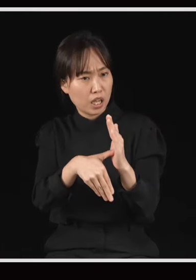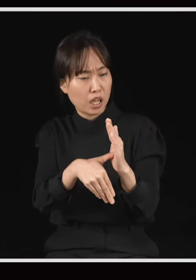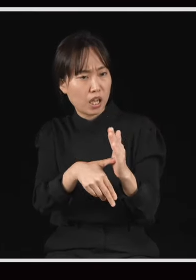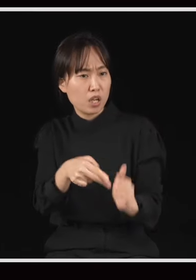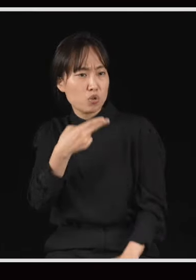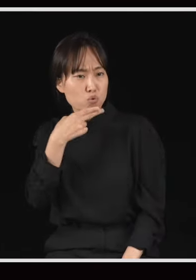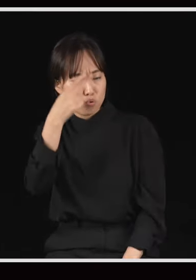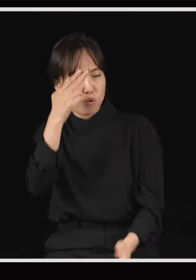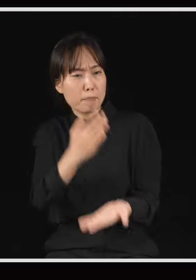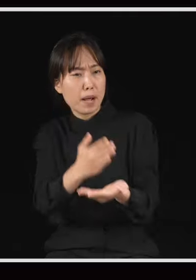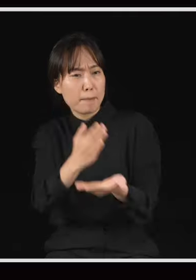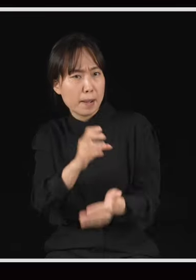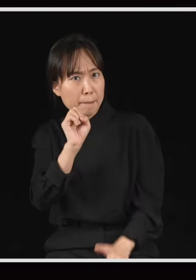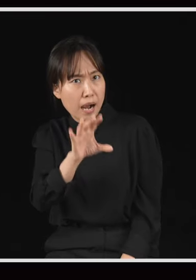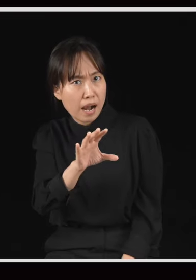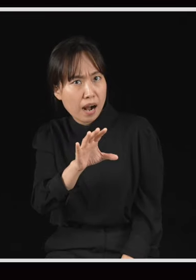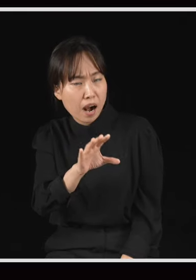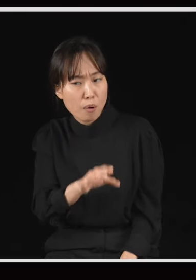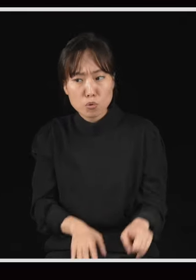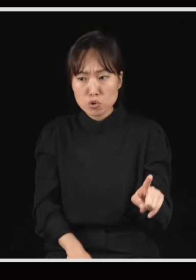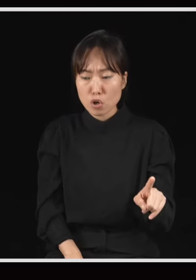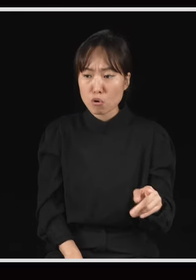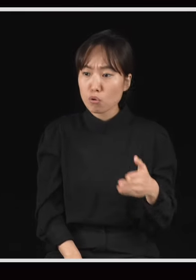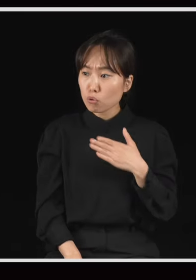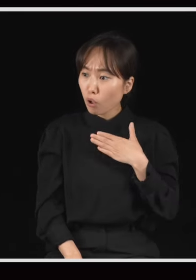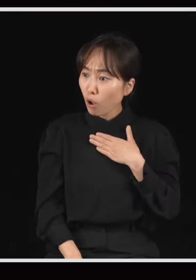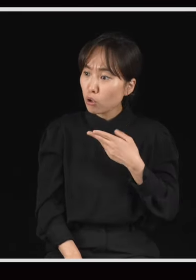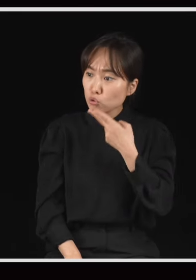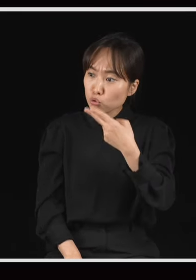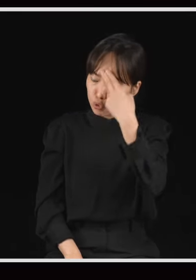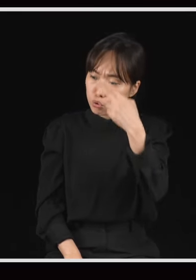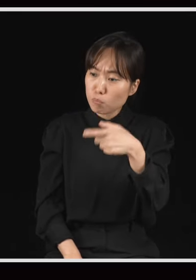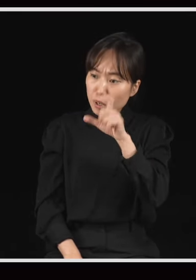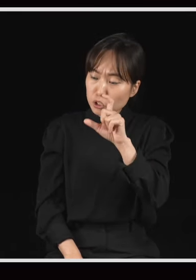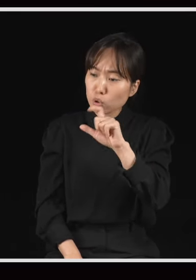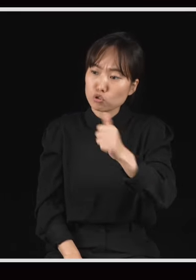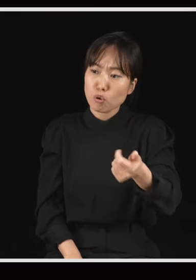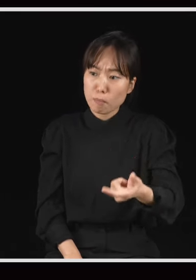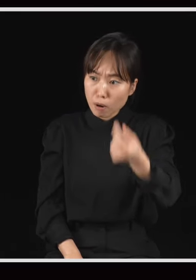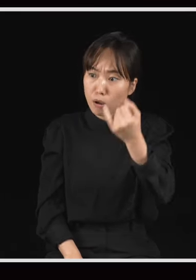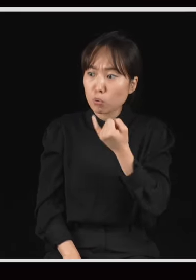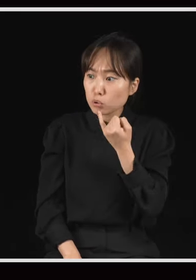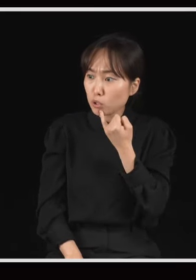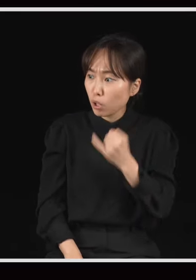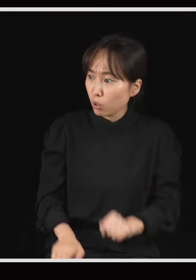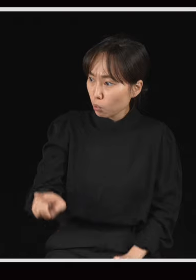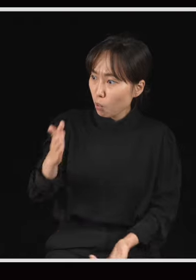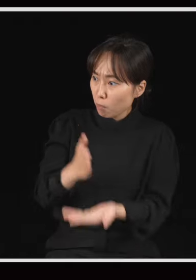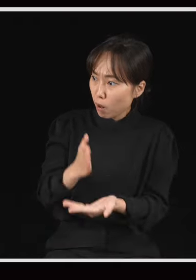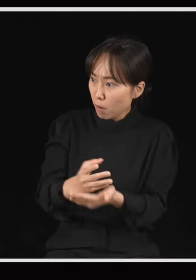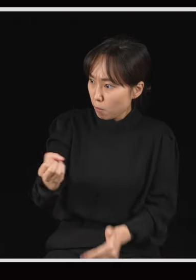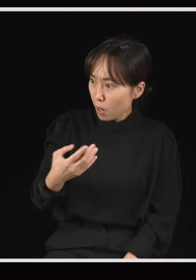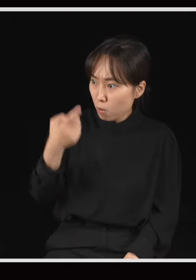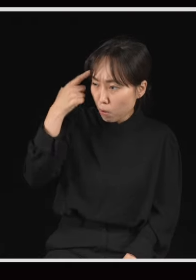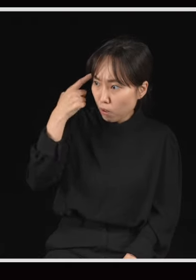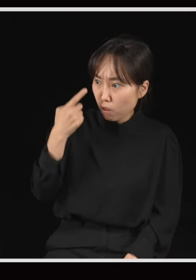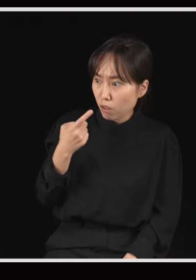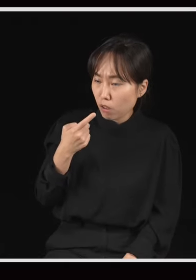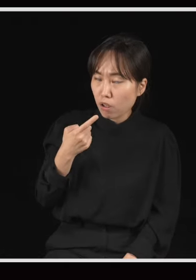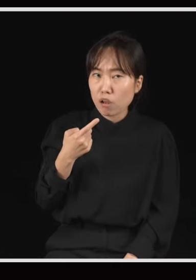이제 환자분들이나 하다 보면 항상 그 얘기를 합니다. 그러니까 내가 빨리 먹고 죽겠다는데 왜 그러냐. 근데